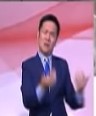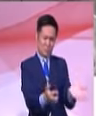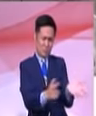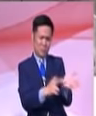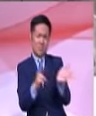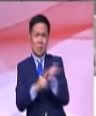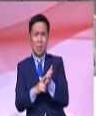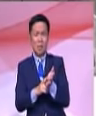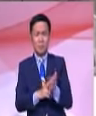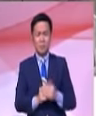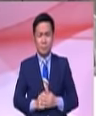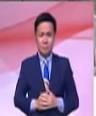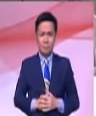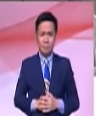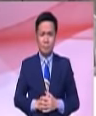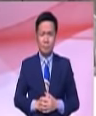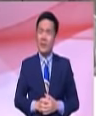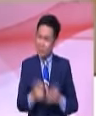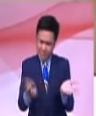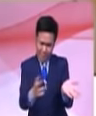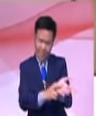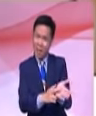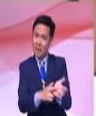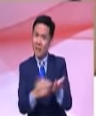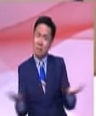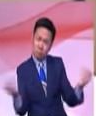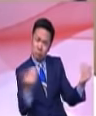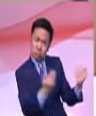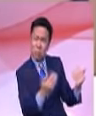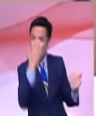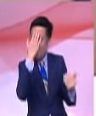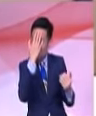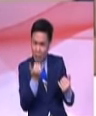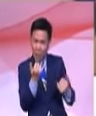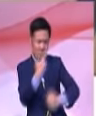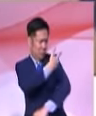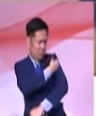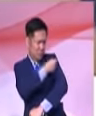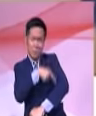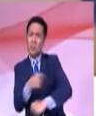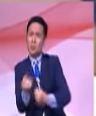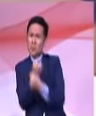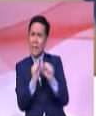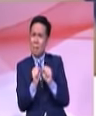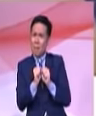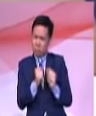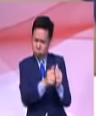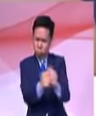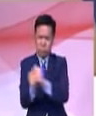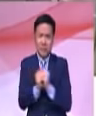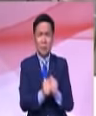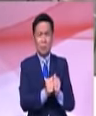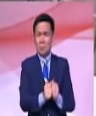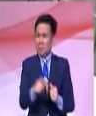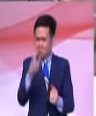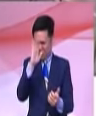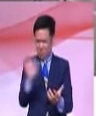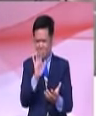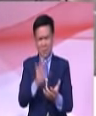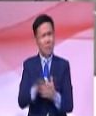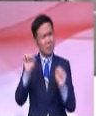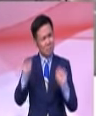online atau manual. Daftarkan diri Anda kerana vaksin ini adalah satu untuk keselamatan kita bersama. Percayalah bahwa